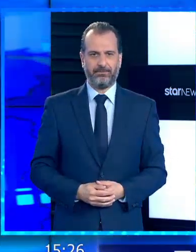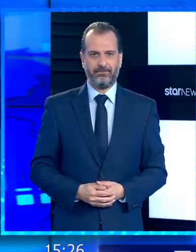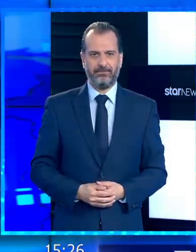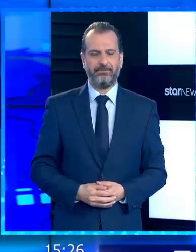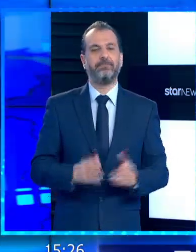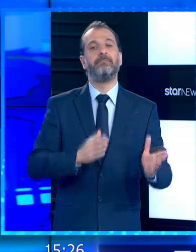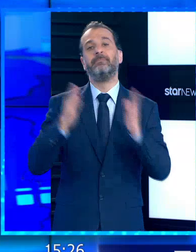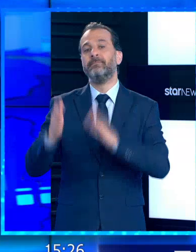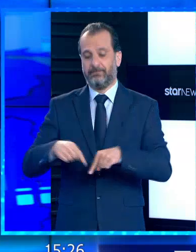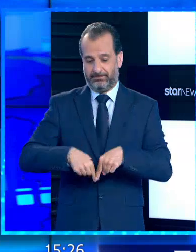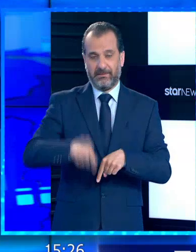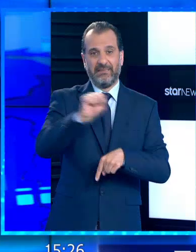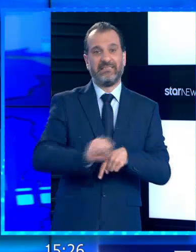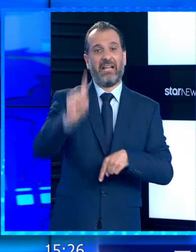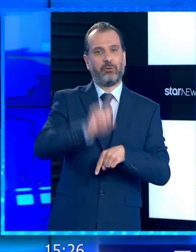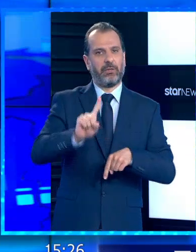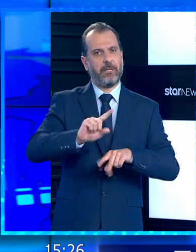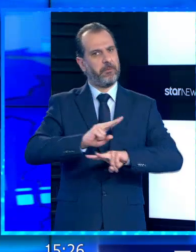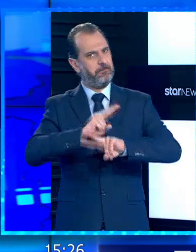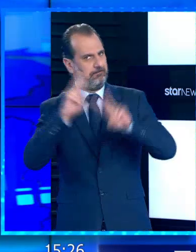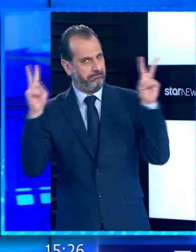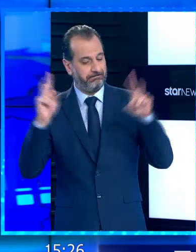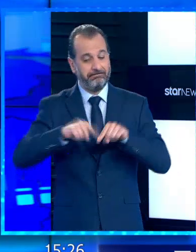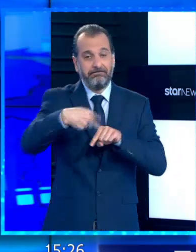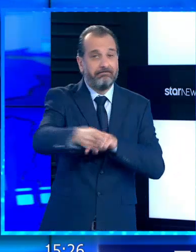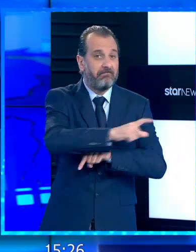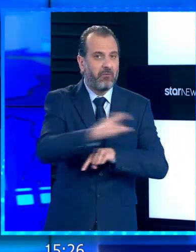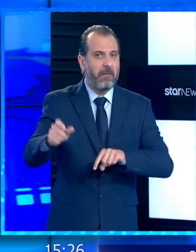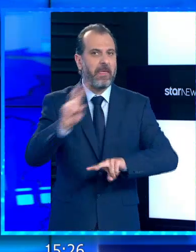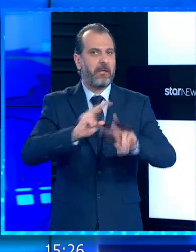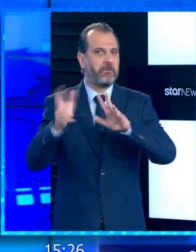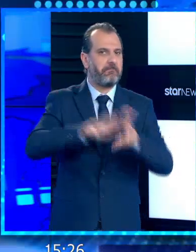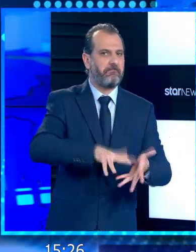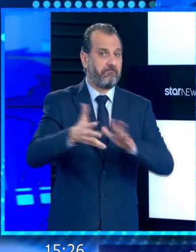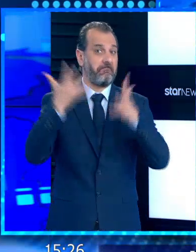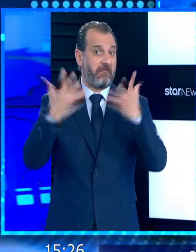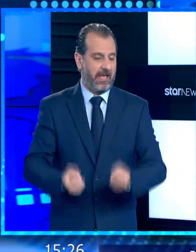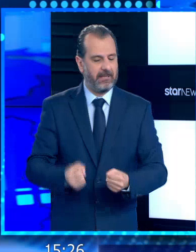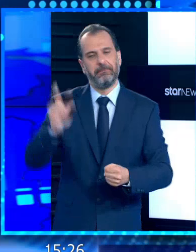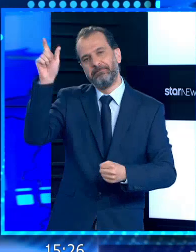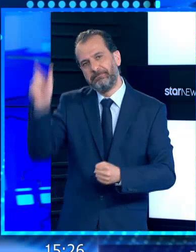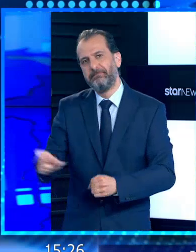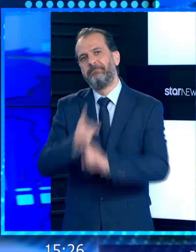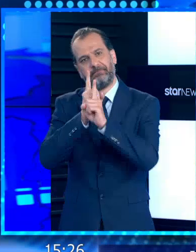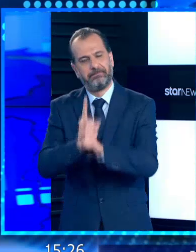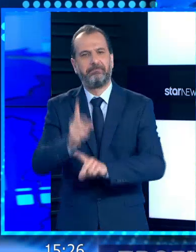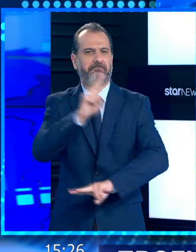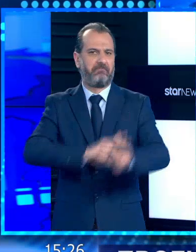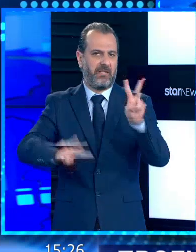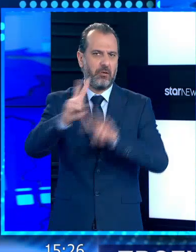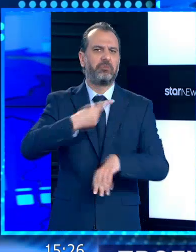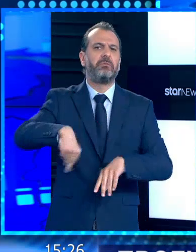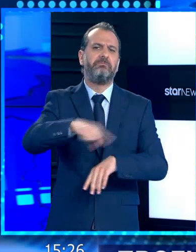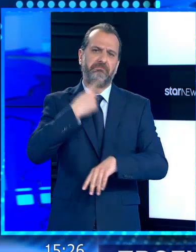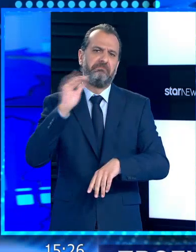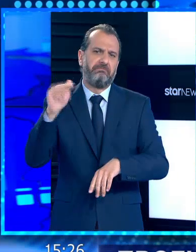Το ανοιξιάτικο Σαββατοκύριακο διαδέχεται μία εβδομάδα με άστατο καιρό. Ο Θοδωρής Κολυδάς θα μας ενημερώσει για τις λεπτομέρειες. Βέβαια, συνηθισμένοι είμαστε